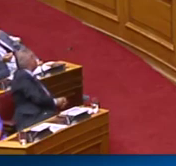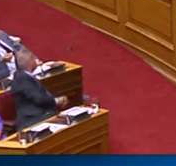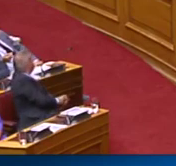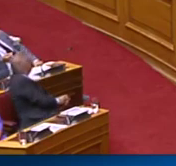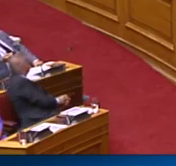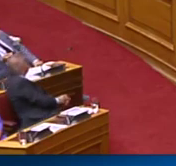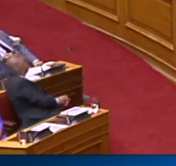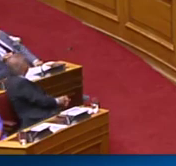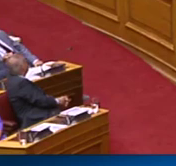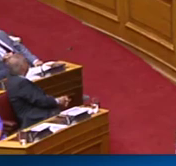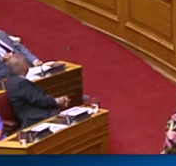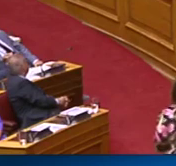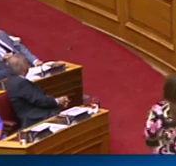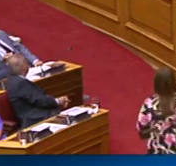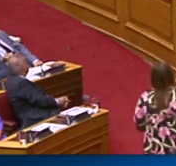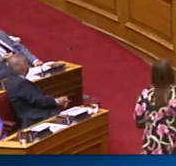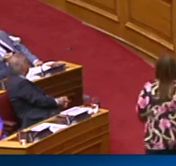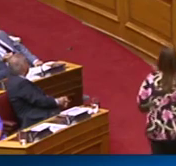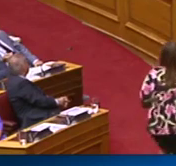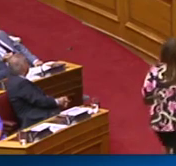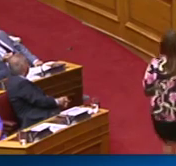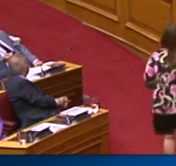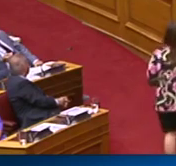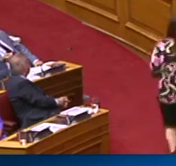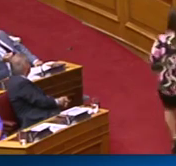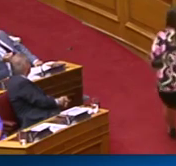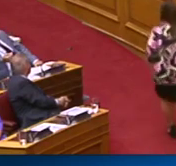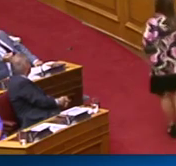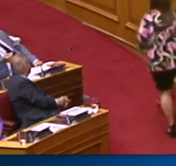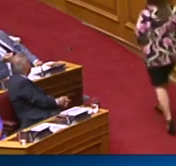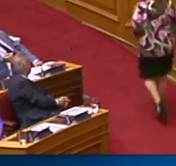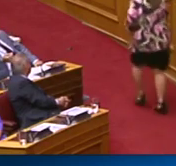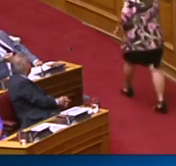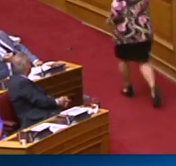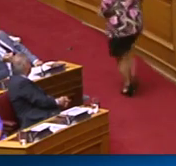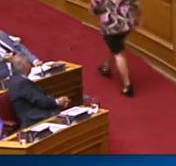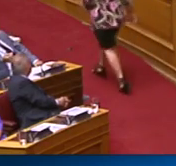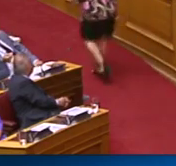Θα μιλήσει πρώτος ο κύριος Γεραπετρίτης και εν συνεχεία η κυρία Κεραμέως.